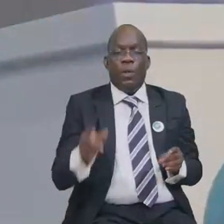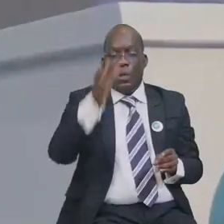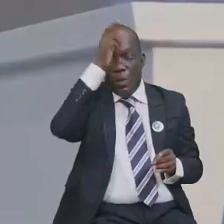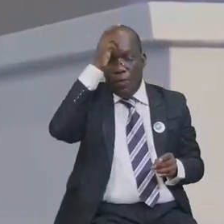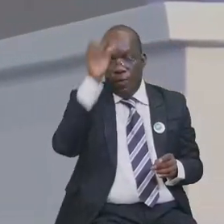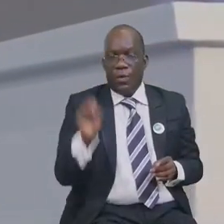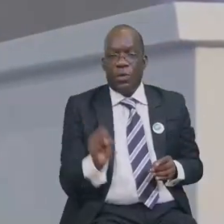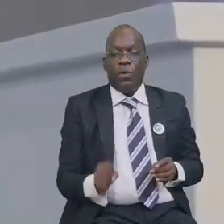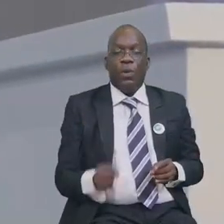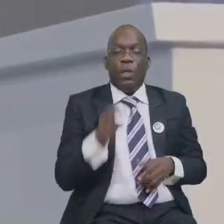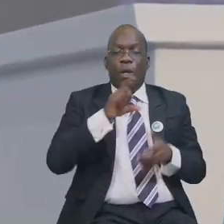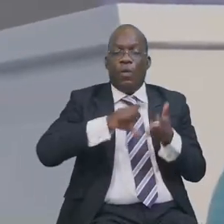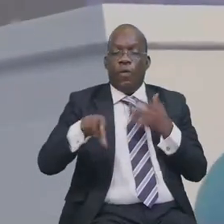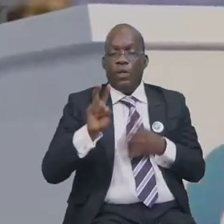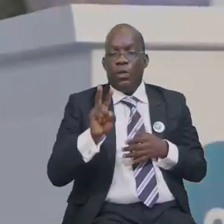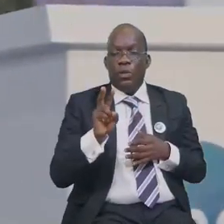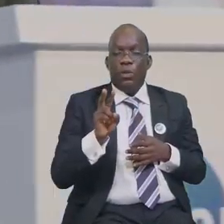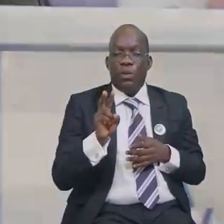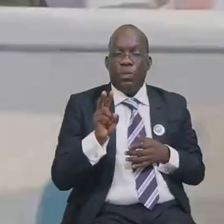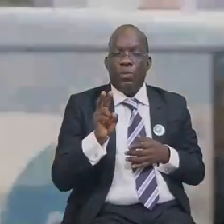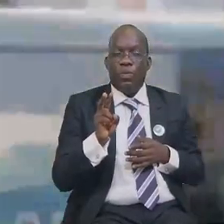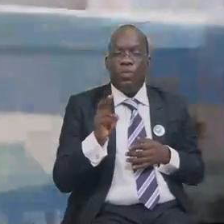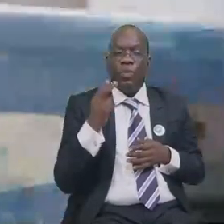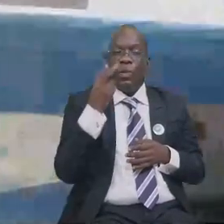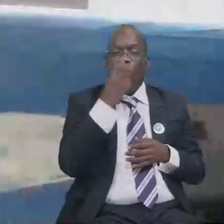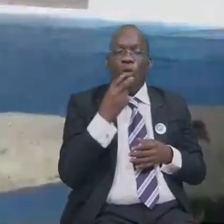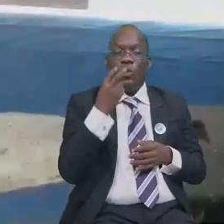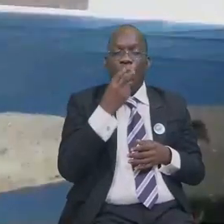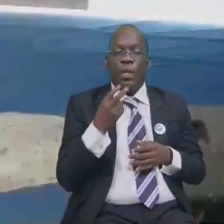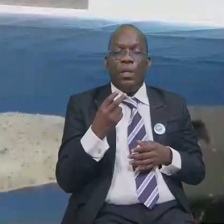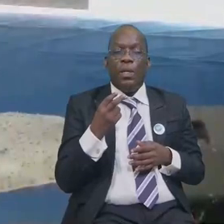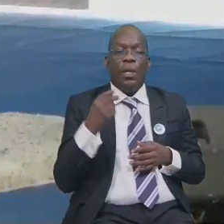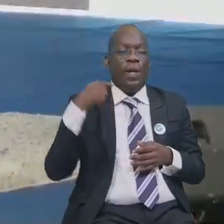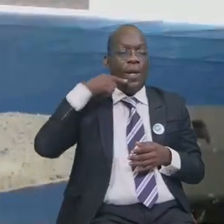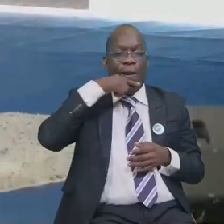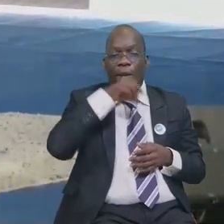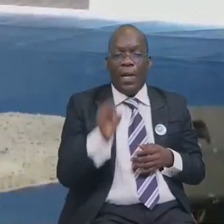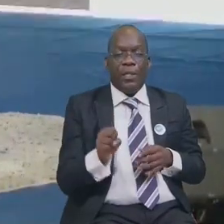le verset 2. Verset 2 dit, par l'hypocrisie,